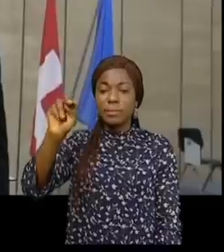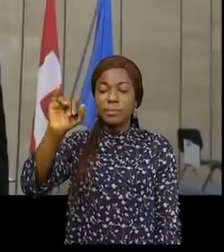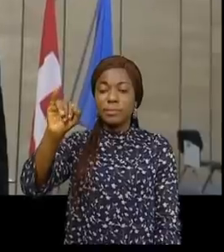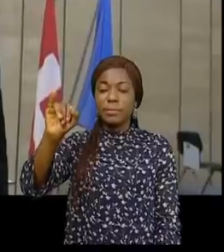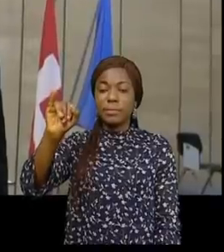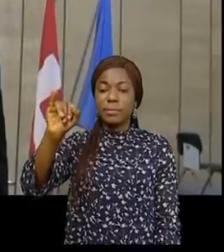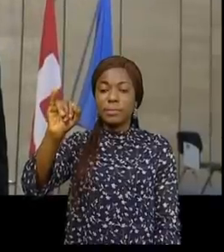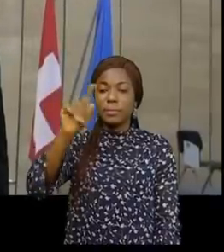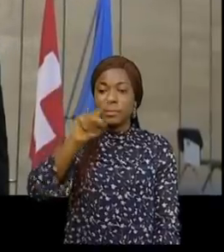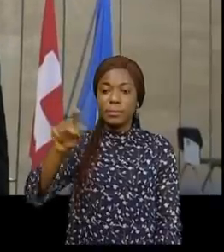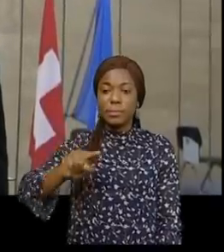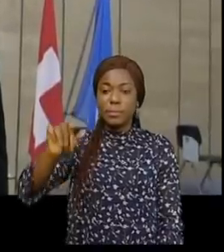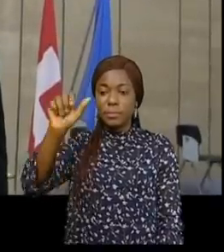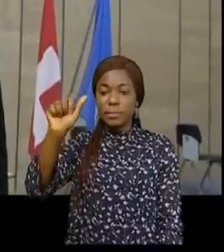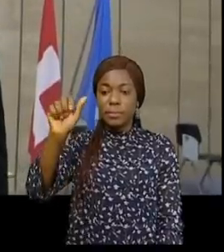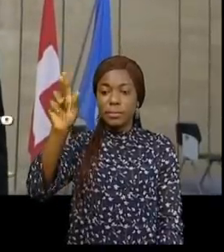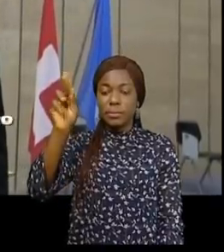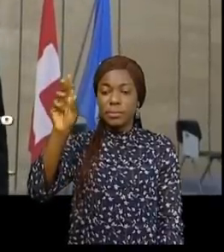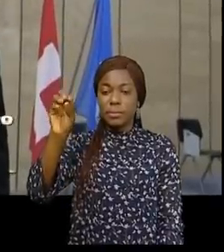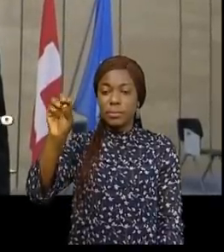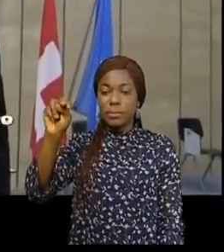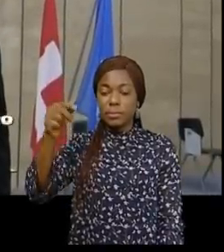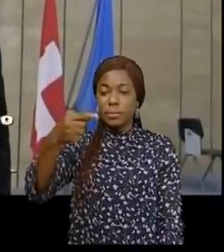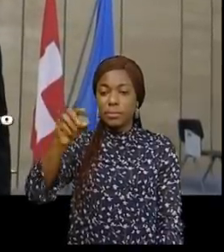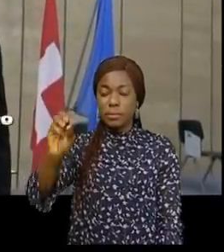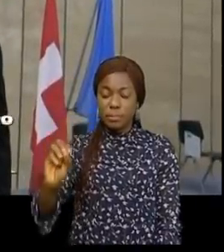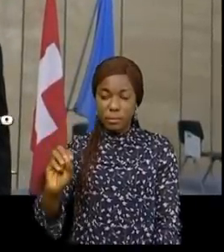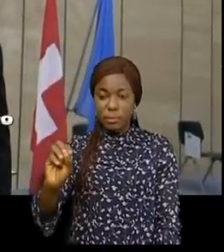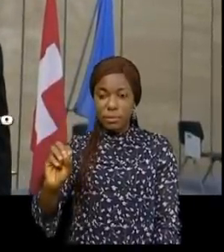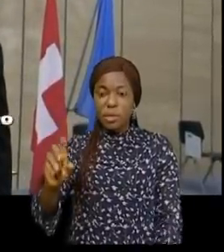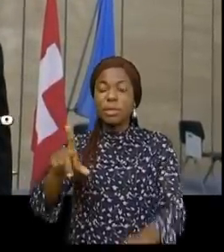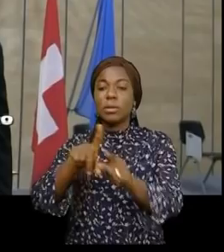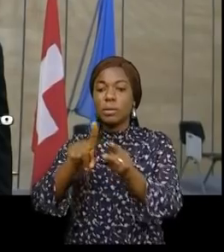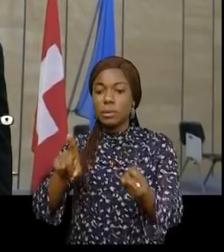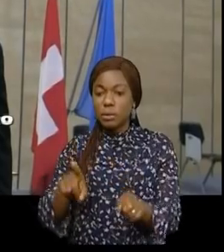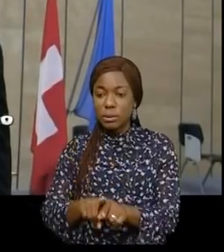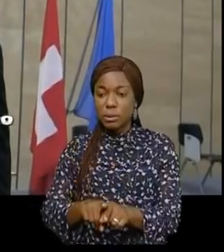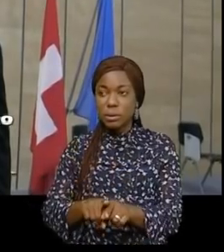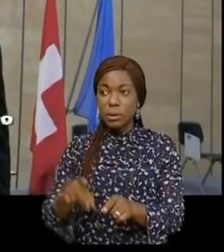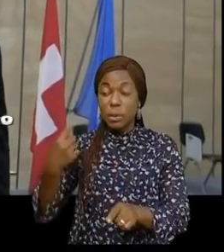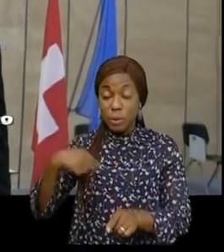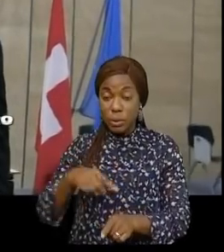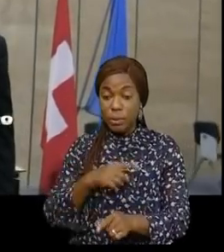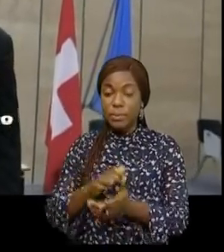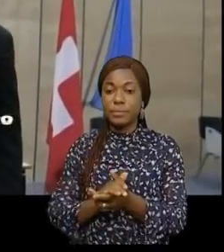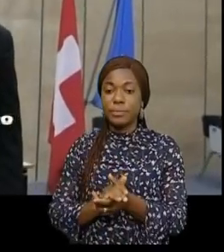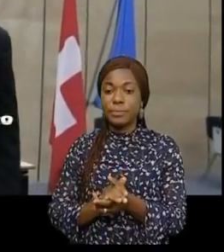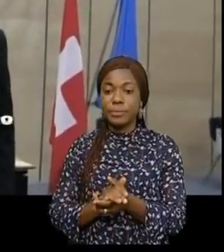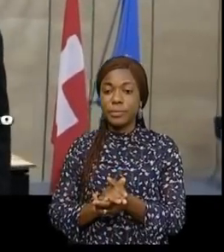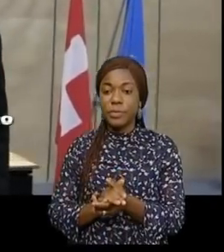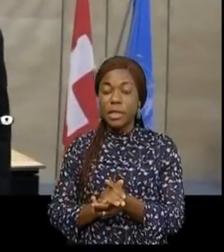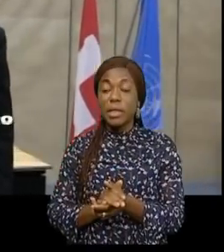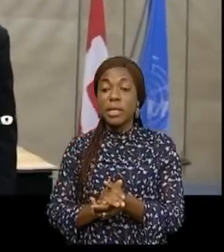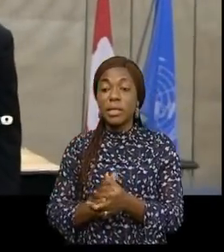sont contraintes de fuir par milliers la ville pour aller se réfugier au Rwanda. Ça me rappelle effectivement le